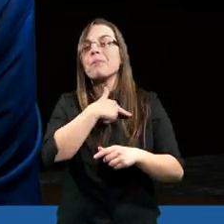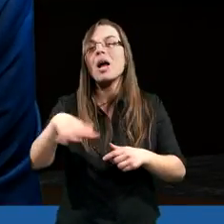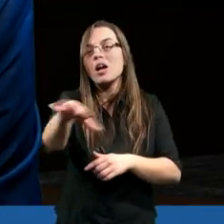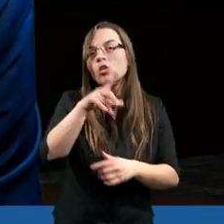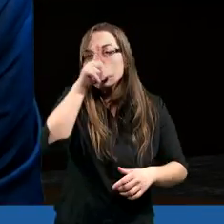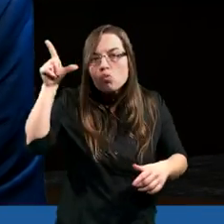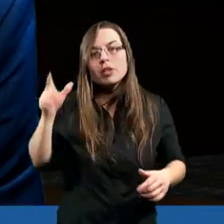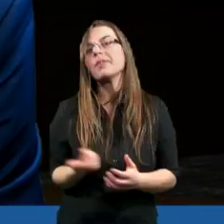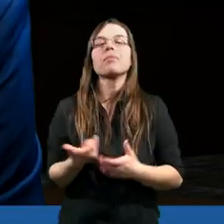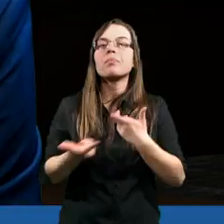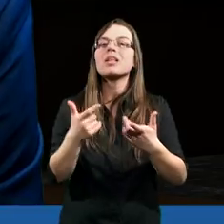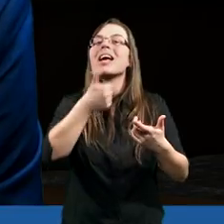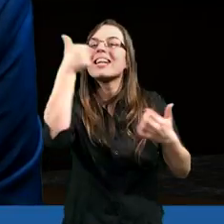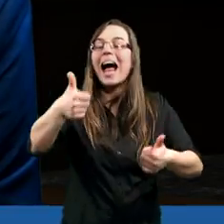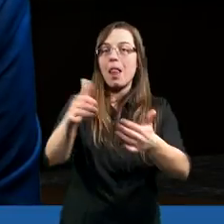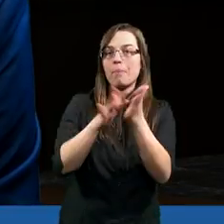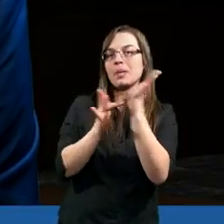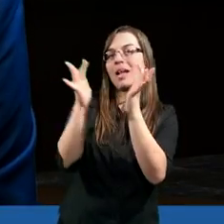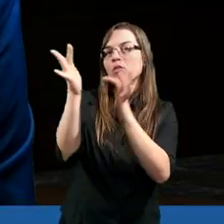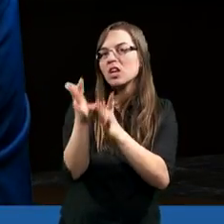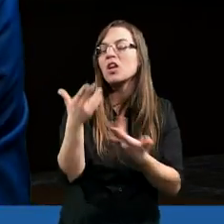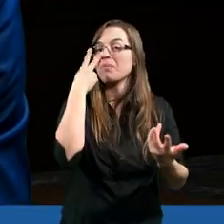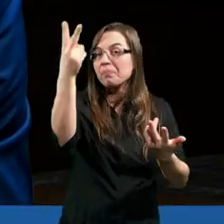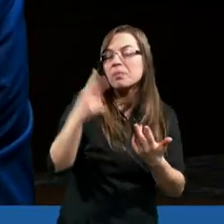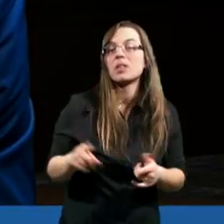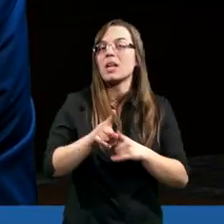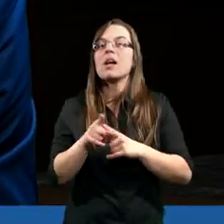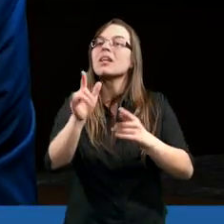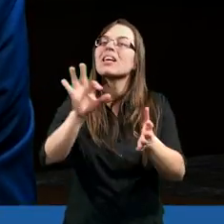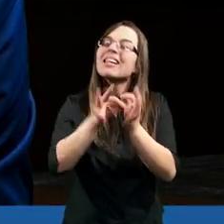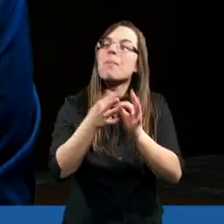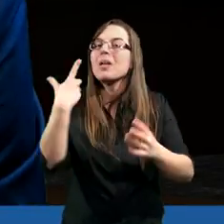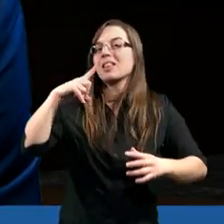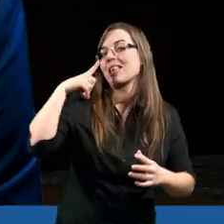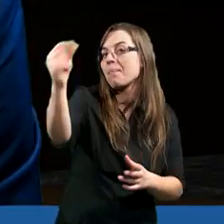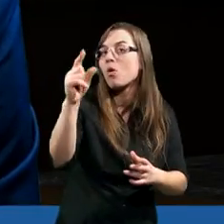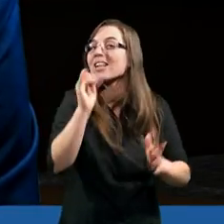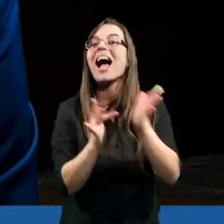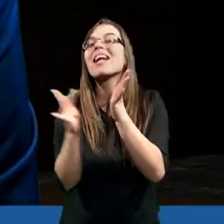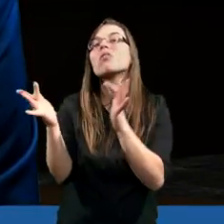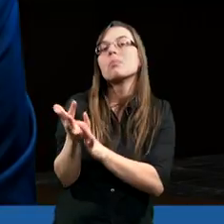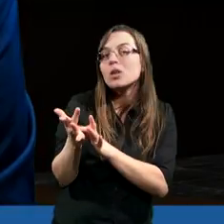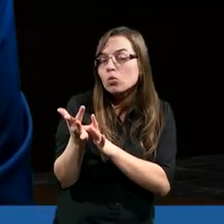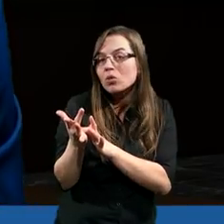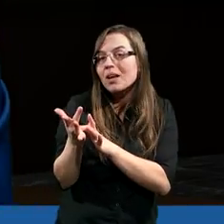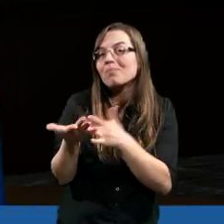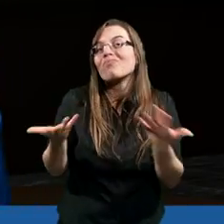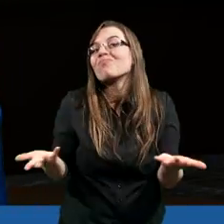gdyby kiedyś na naszej drodze nie stanął Jezus Chrystus i gdybyśmy tak naprawdę nie poszli za Jezusem Chrystusem.